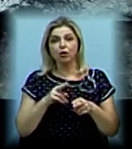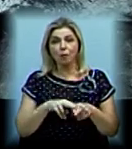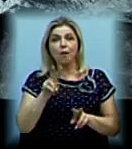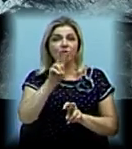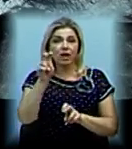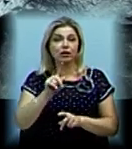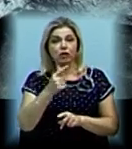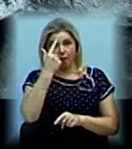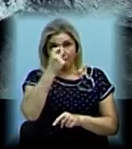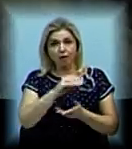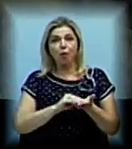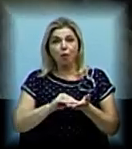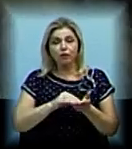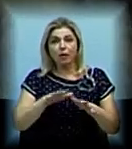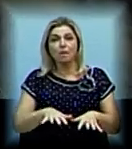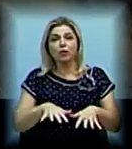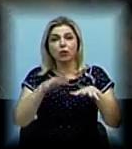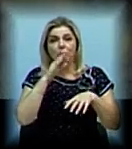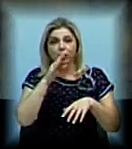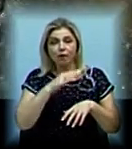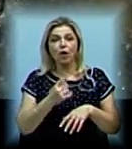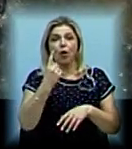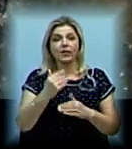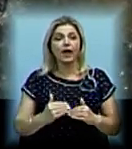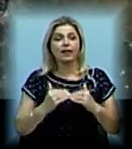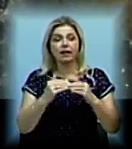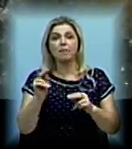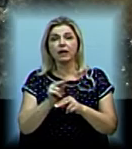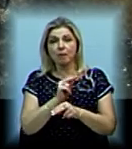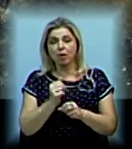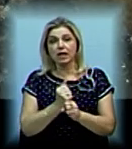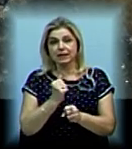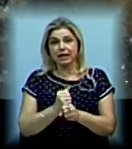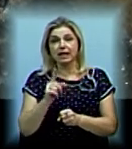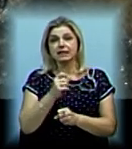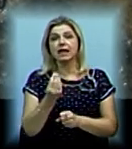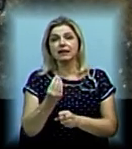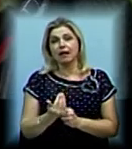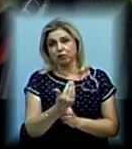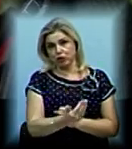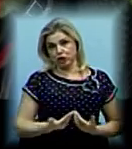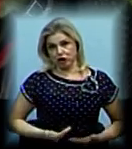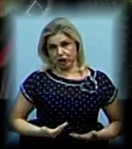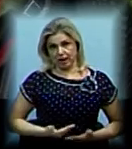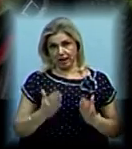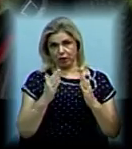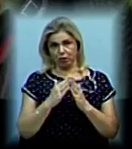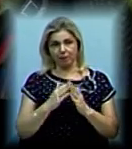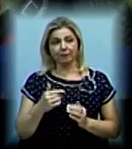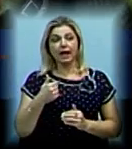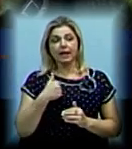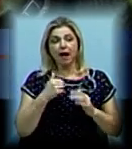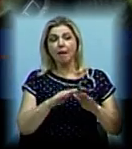підрядник, аби попередити повторення підтоплення, один з етапів ремонту даху зробив за гроші мешканців будинку. Я пропонував